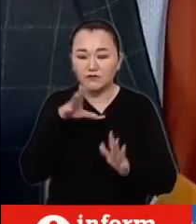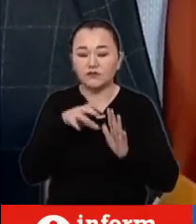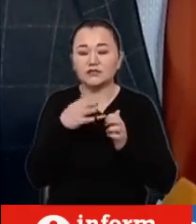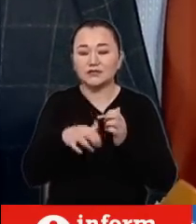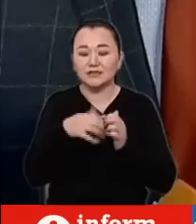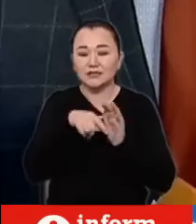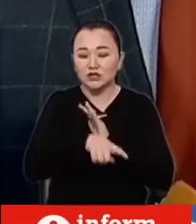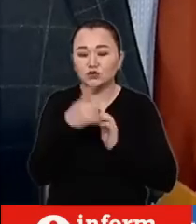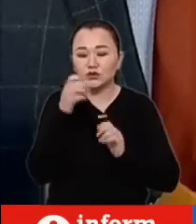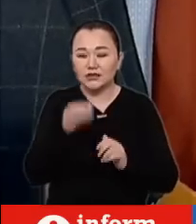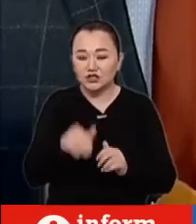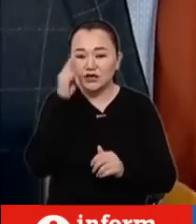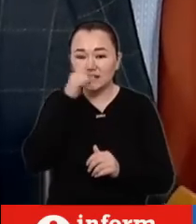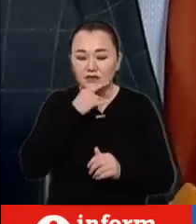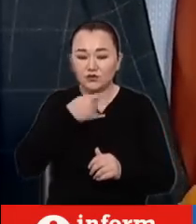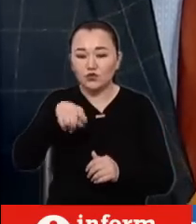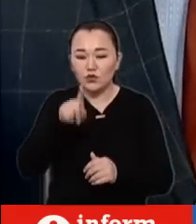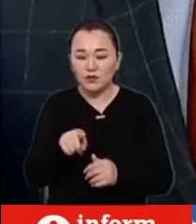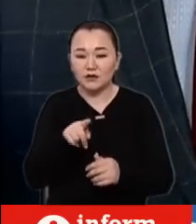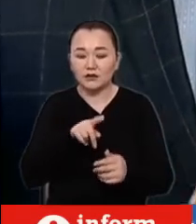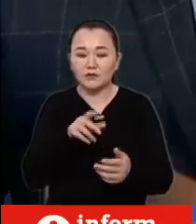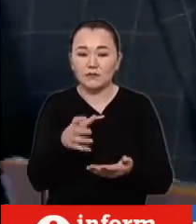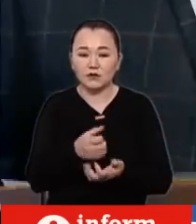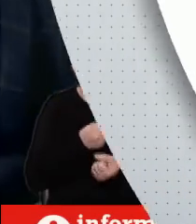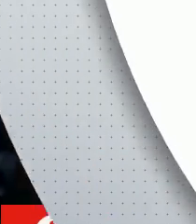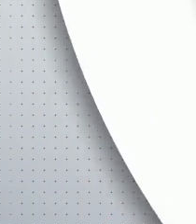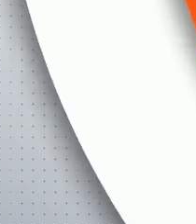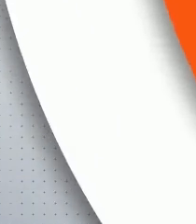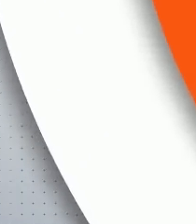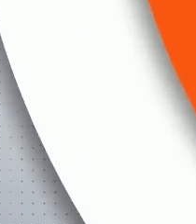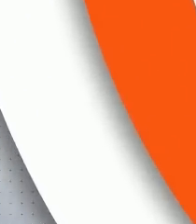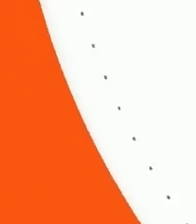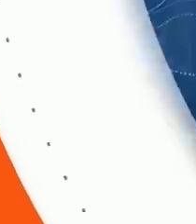мыңдай автомобильге қазақстандық нөмір тағылды.